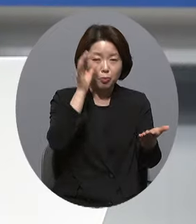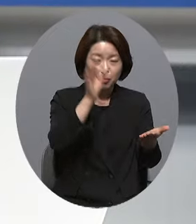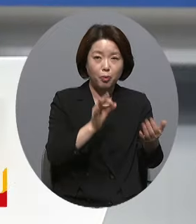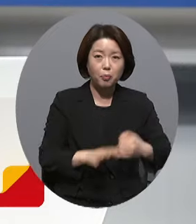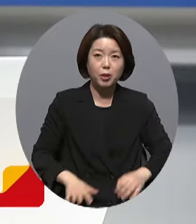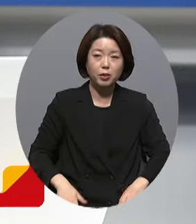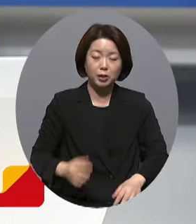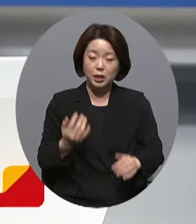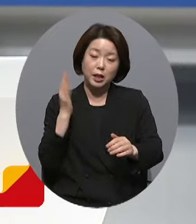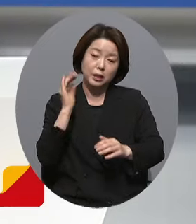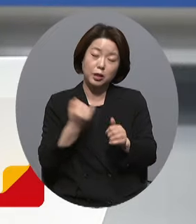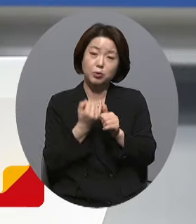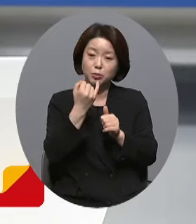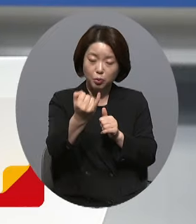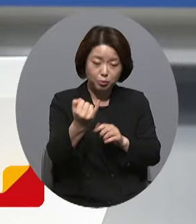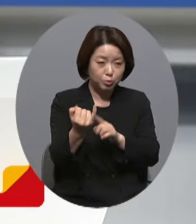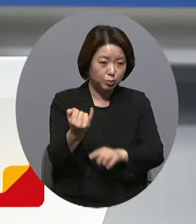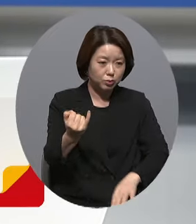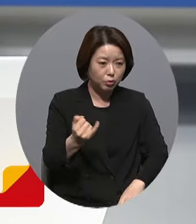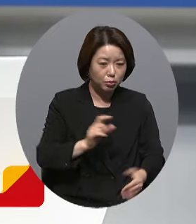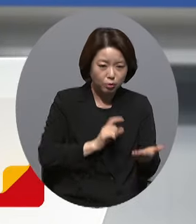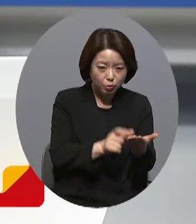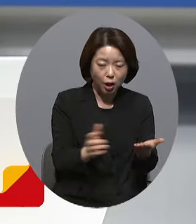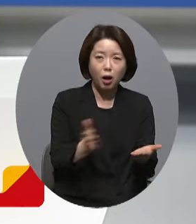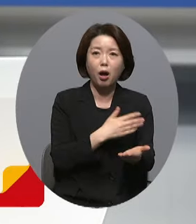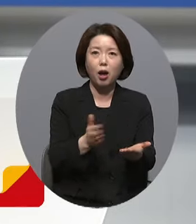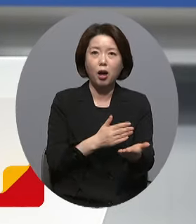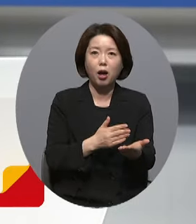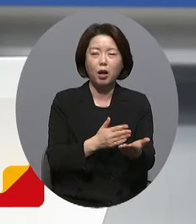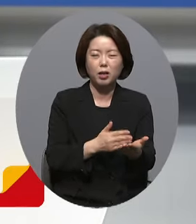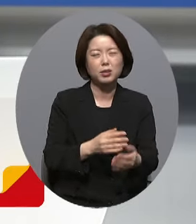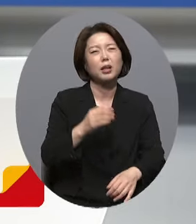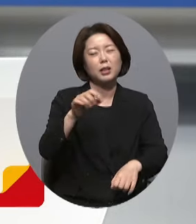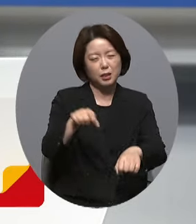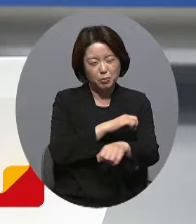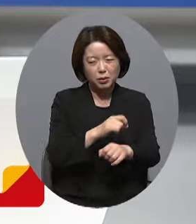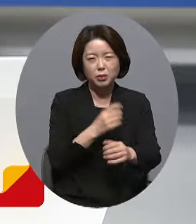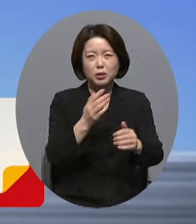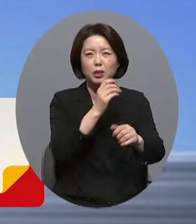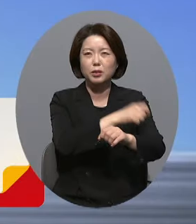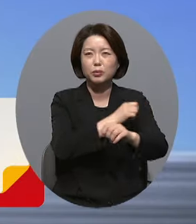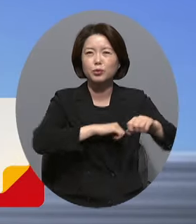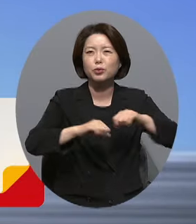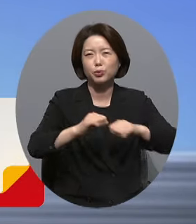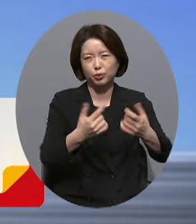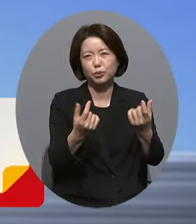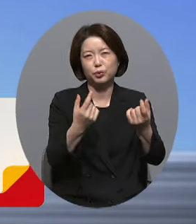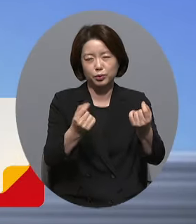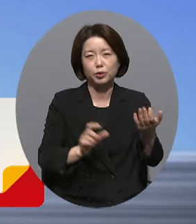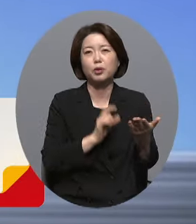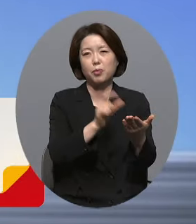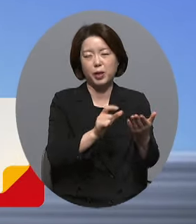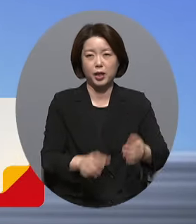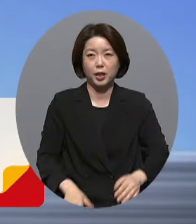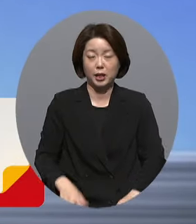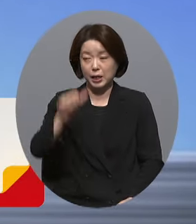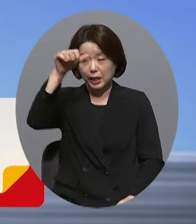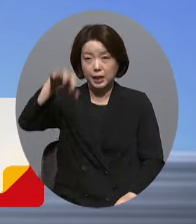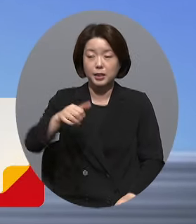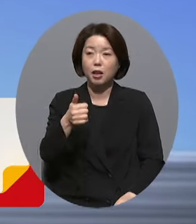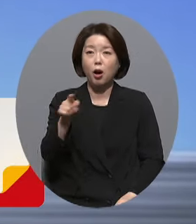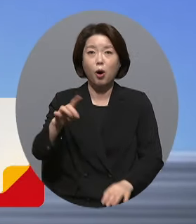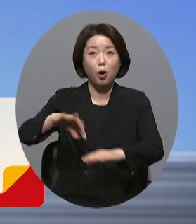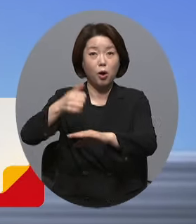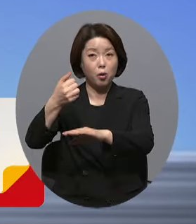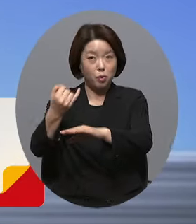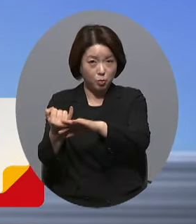공식 수행원 자격은 될 수 없는 상황이다 이렇게 설명을 하기도 했습니다. 네, 당시에 인도에서 허왕후